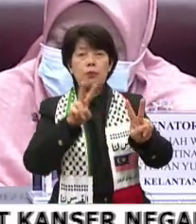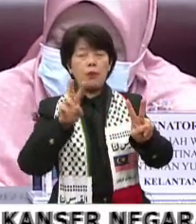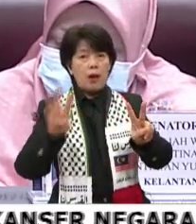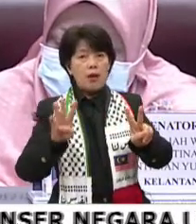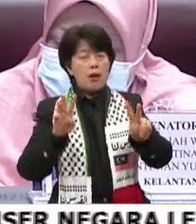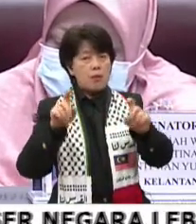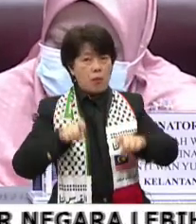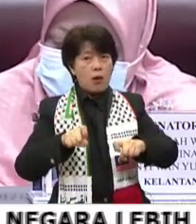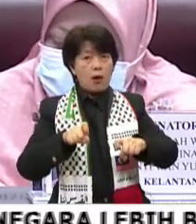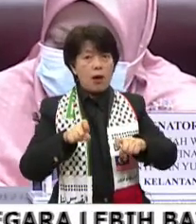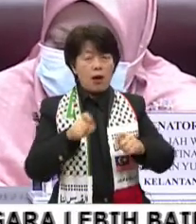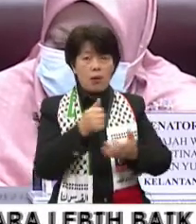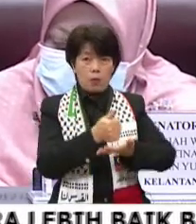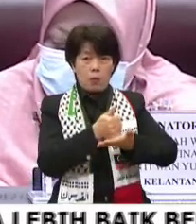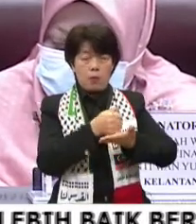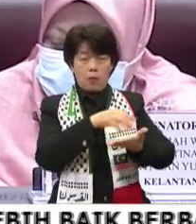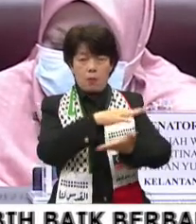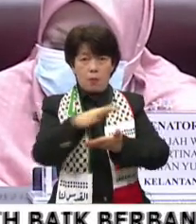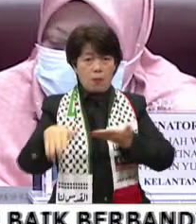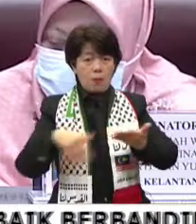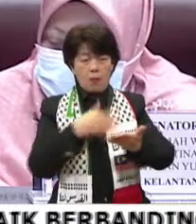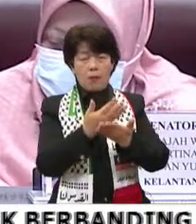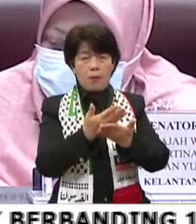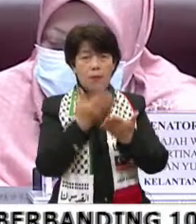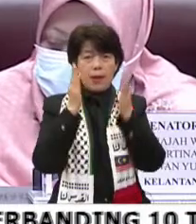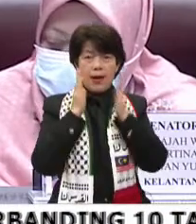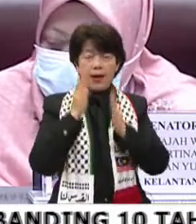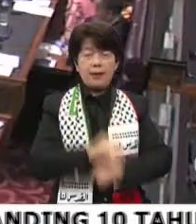dana ke Malaysia sekian terima